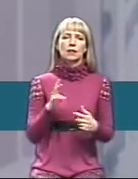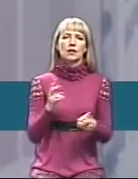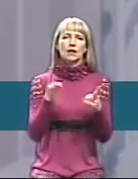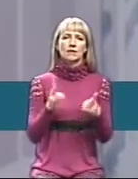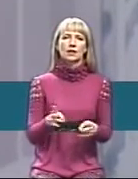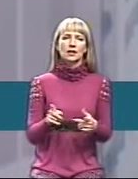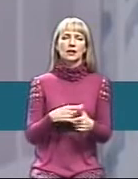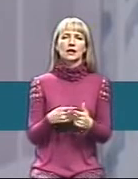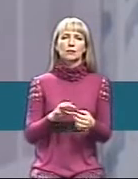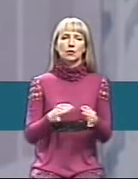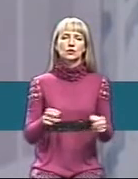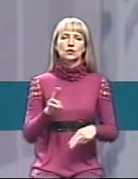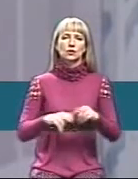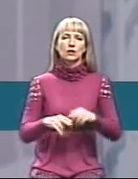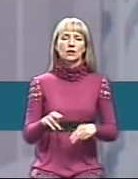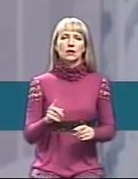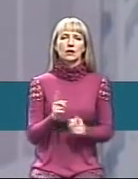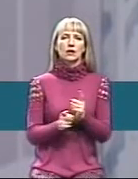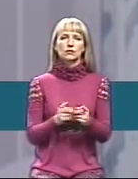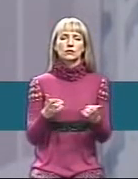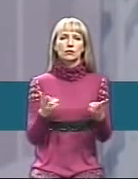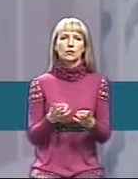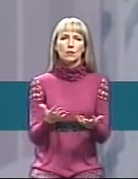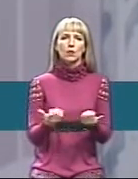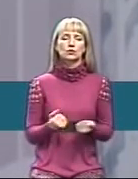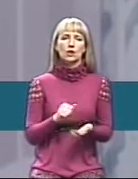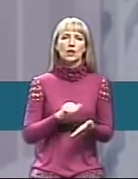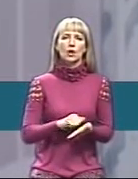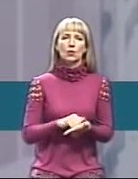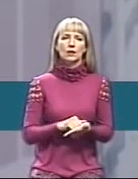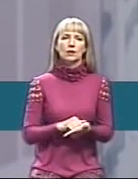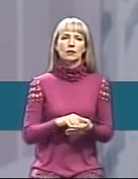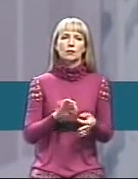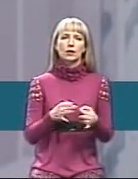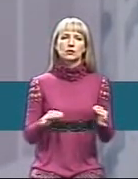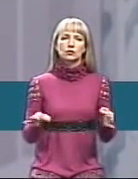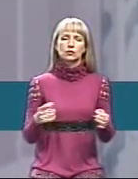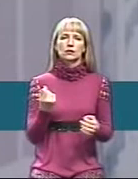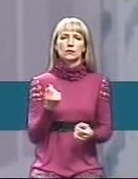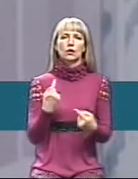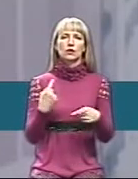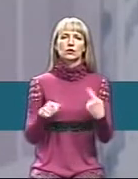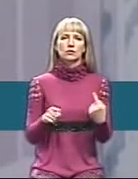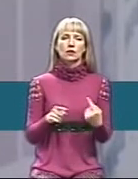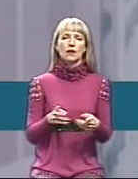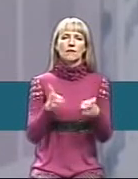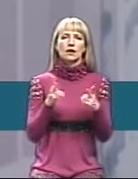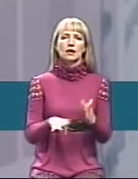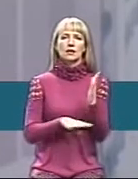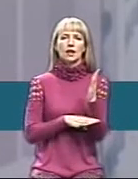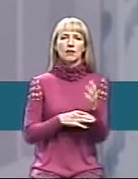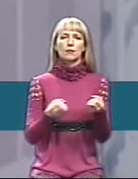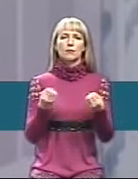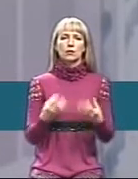під будівництво і під реконструкцію, необхідно отримати документи. Процедура немного відрізняється. З аварійними деревами гораздо